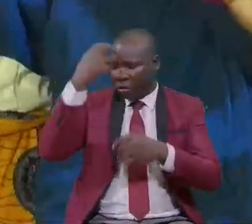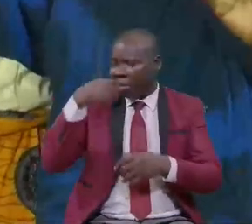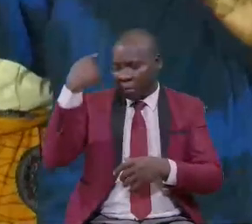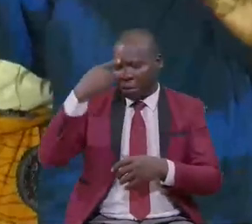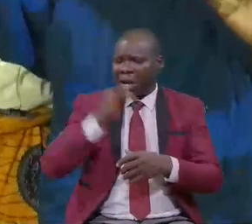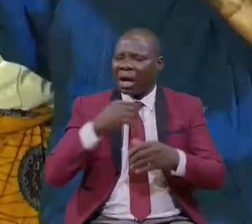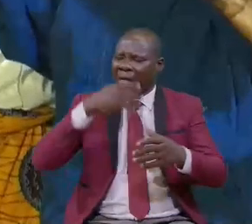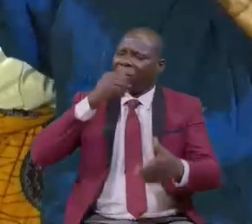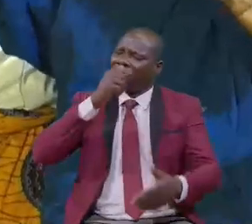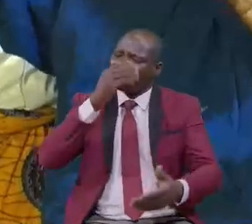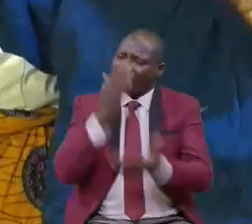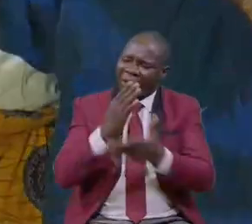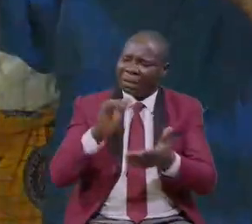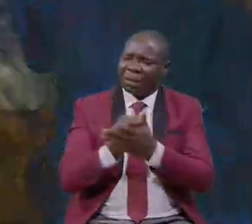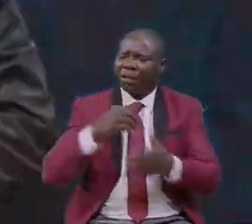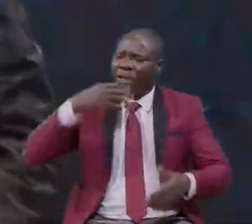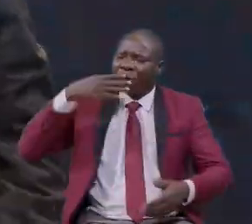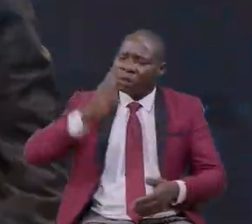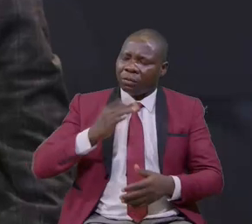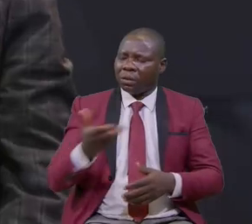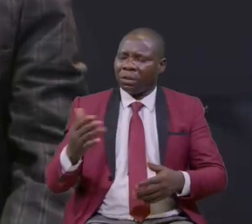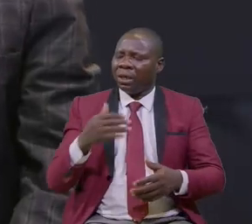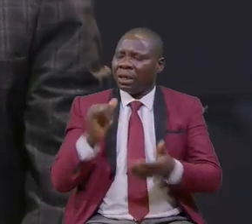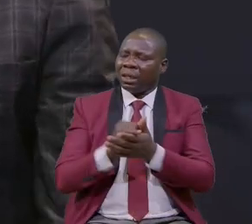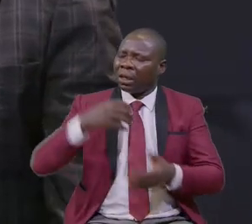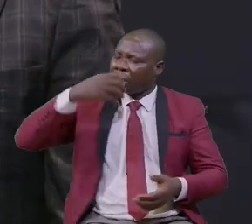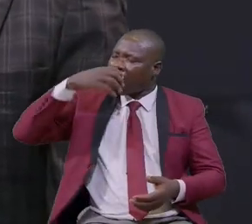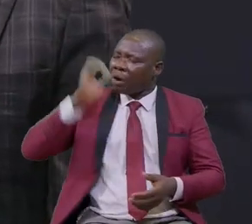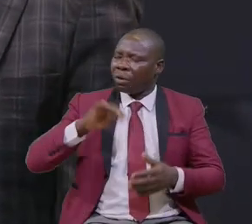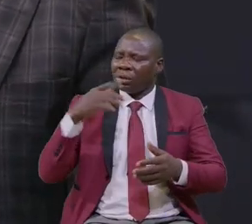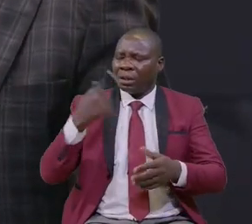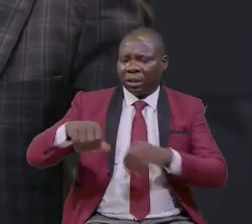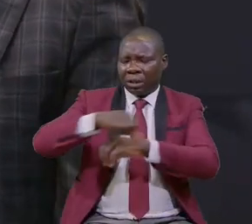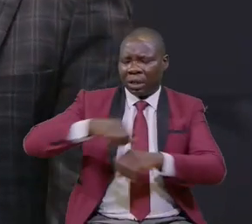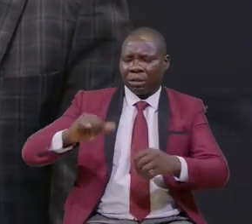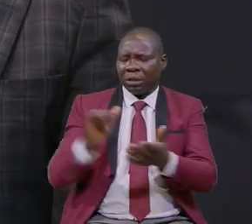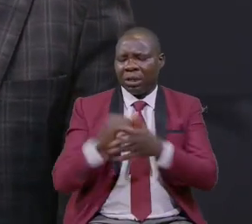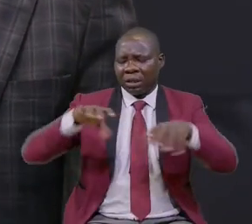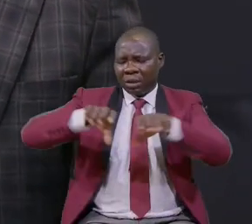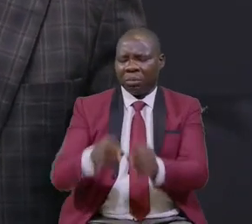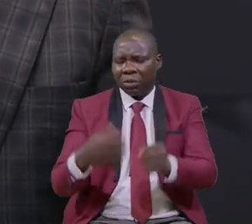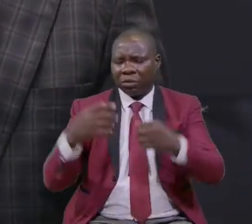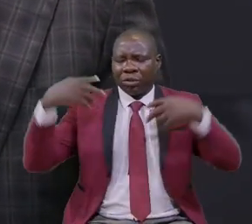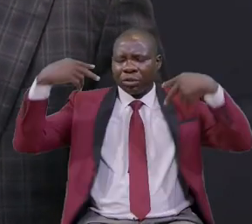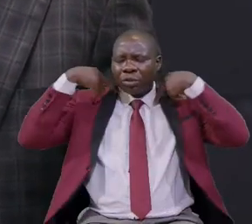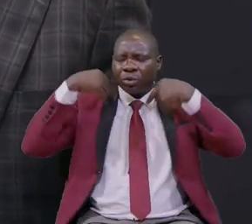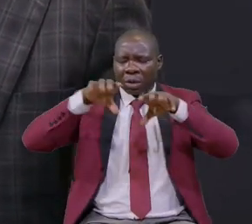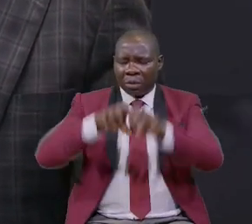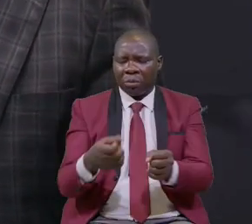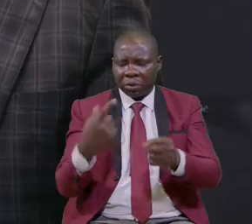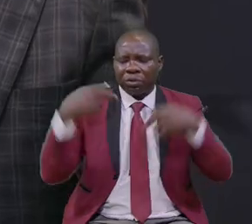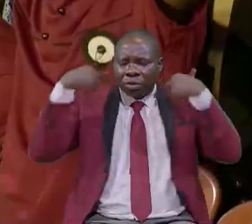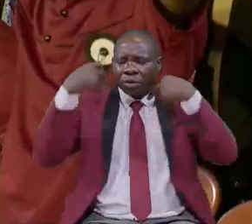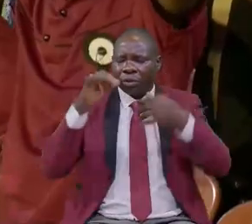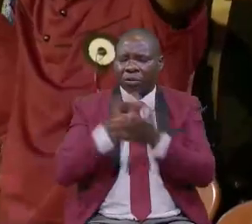mauvais esprits. Cette malédiction, l'onction qui brise les jougs. Brise les jougs de